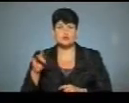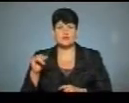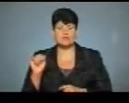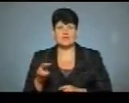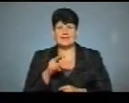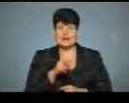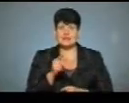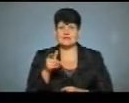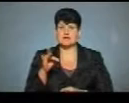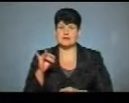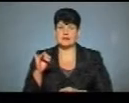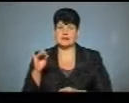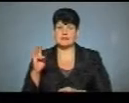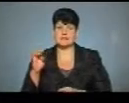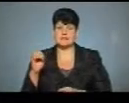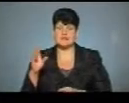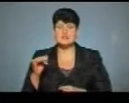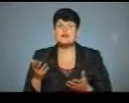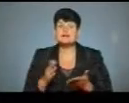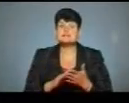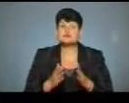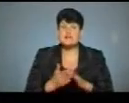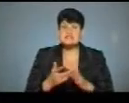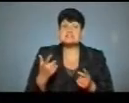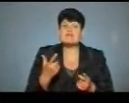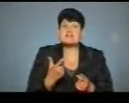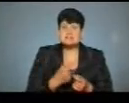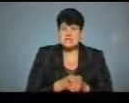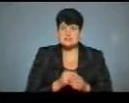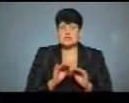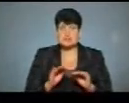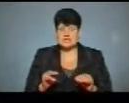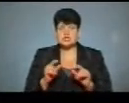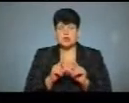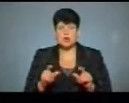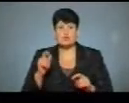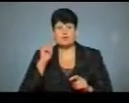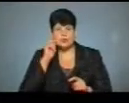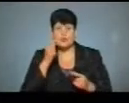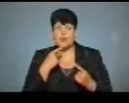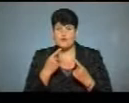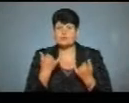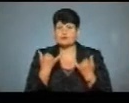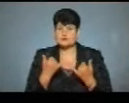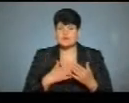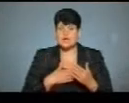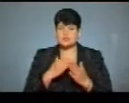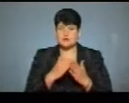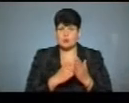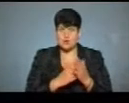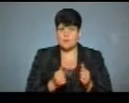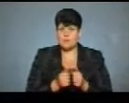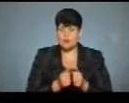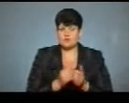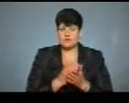Лілії Гриневич. Власне, яка ситуація із вакцинацією дітей шкільного віку, говоримо сьогодні у нашій програмі. Поруч зі мною